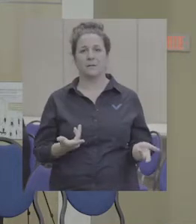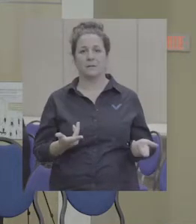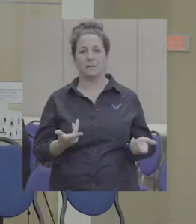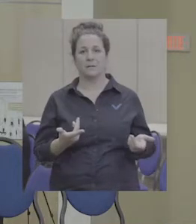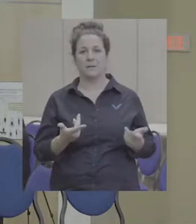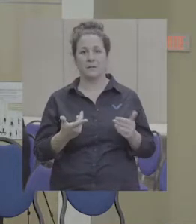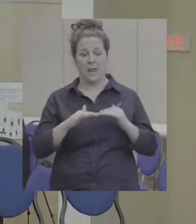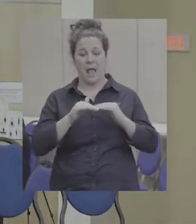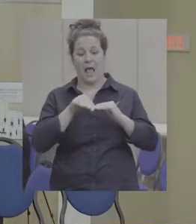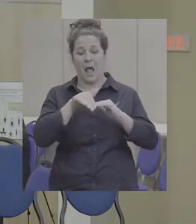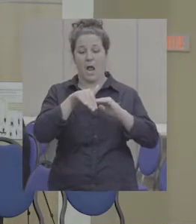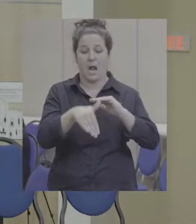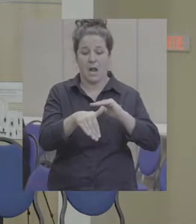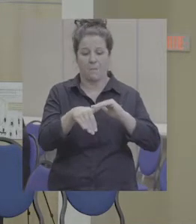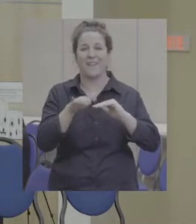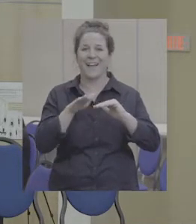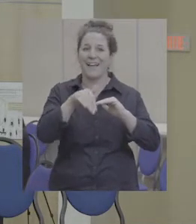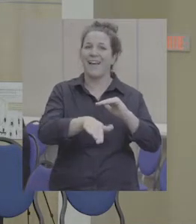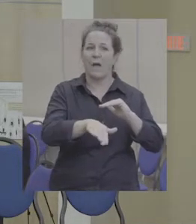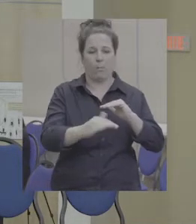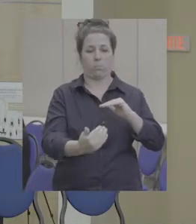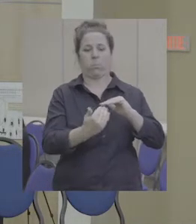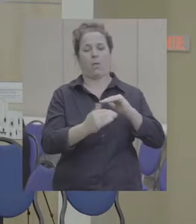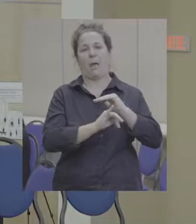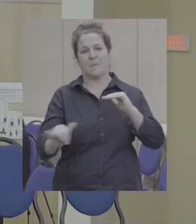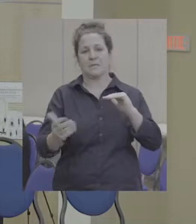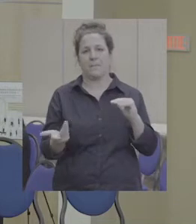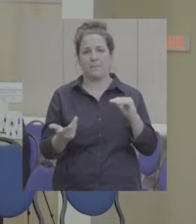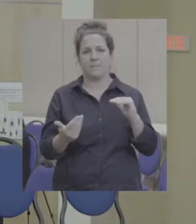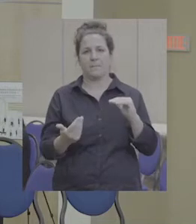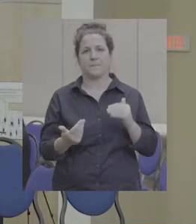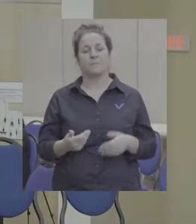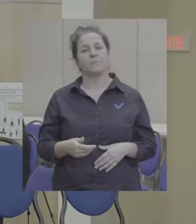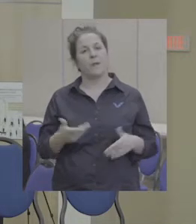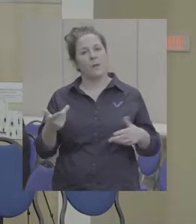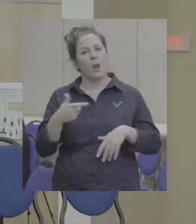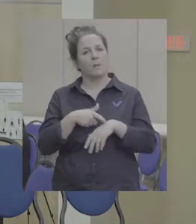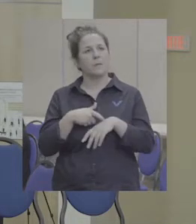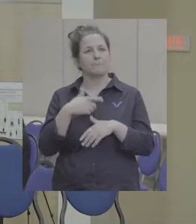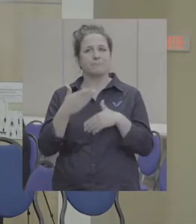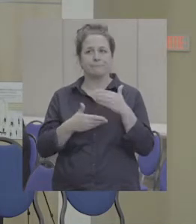est trop importante. Alors là,